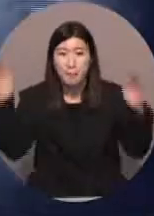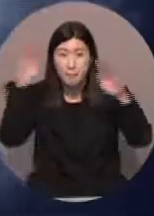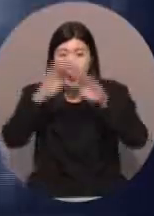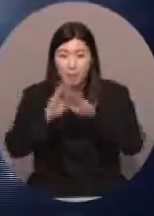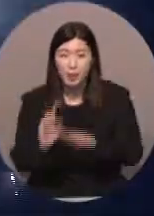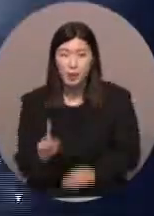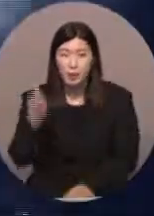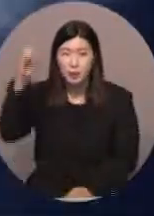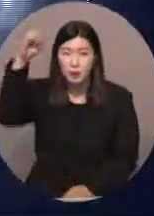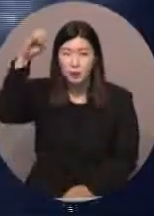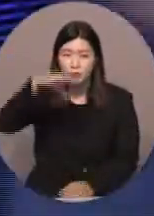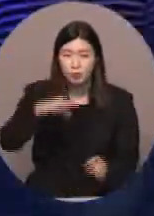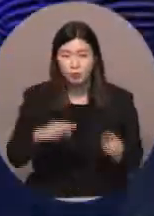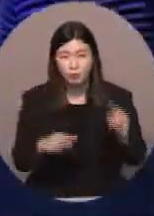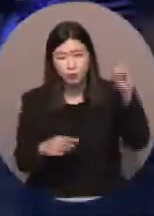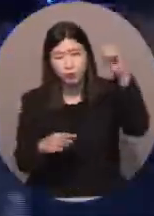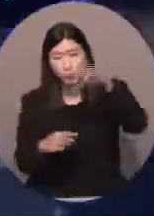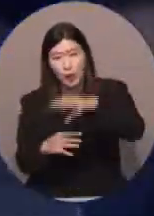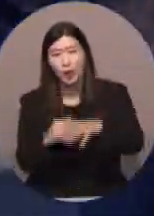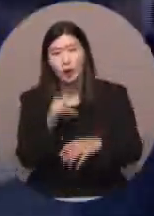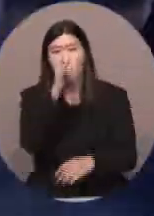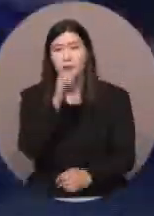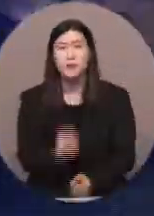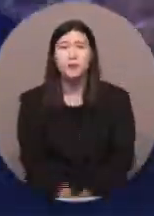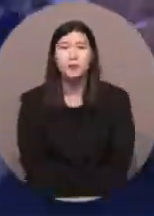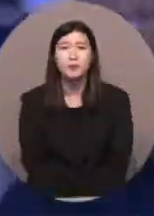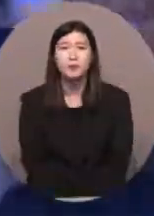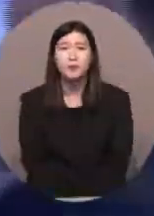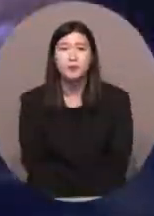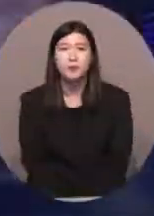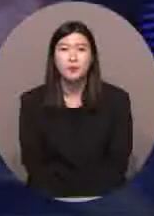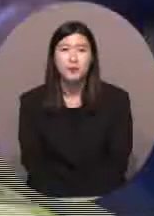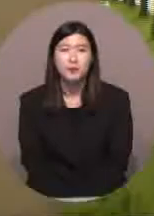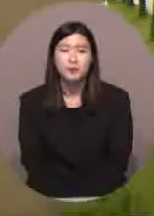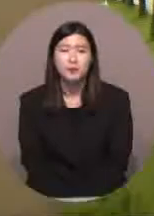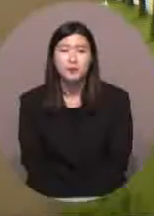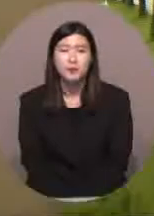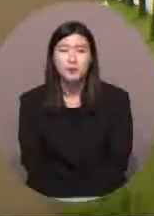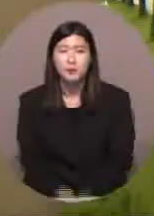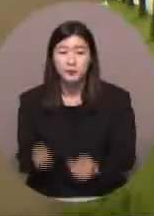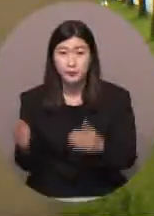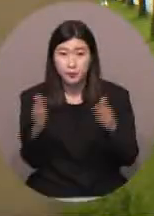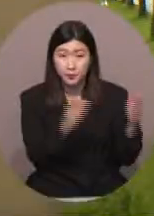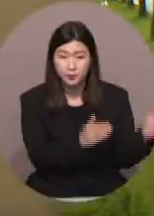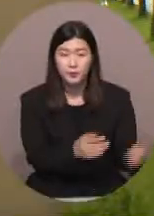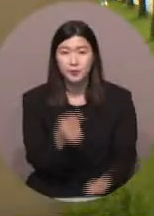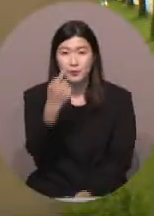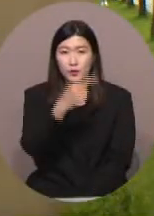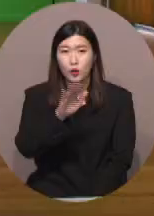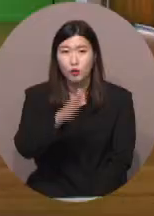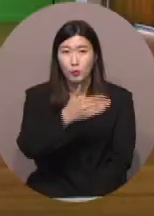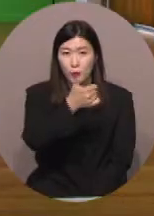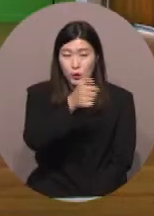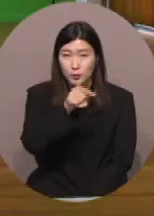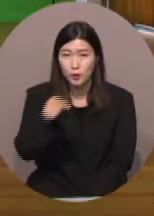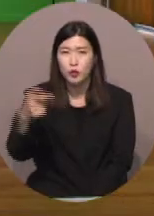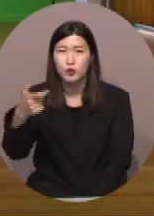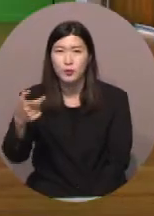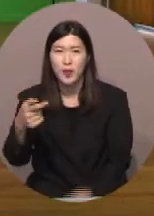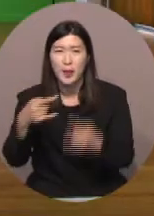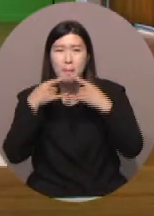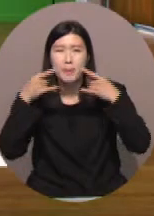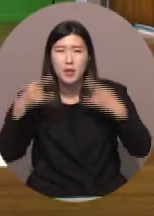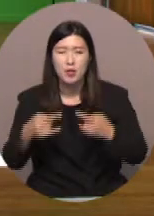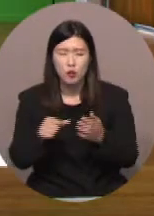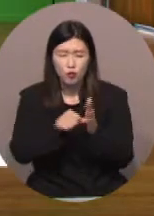등 밤 10시까지 야간 행사도 연휴 기간 즐길 수 있습니다. 또 1950에서 60년대